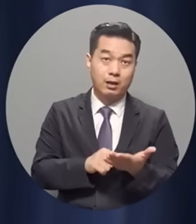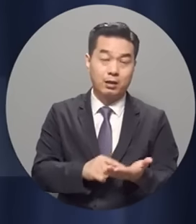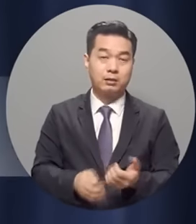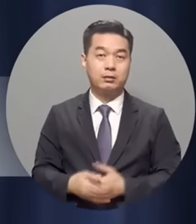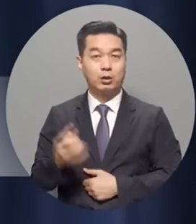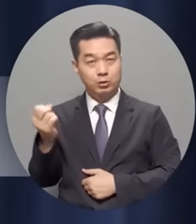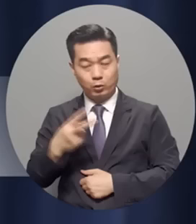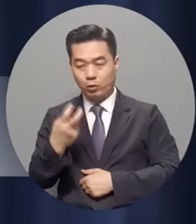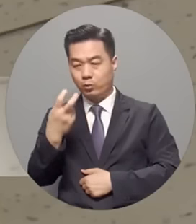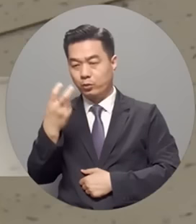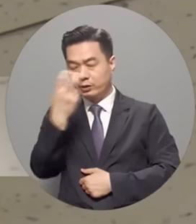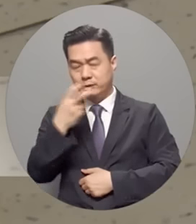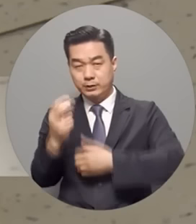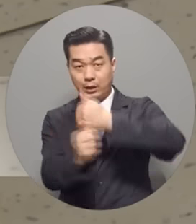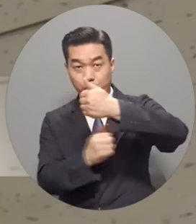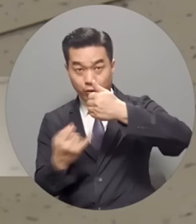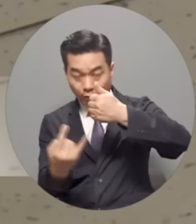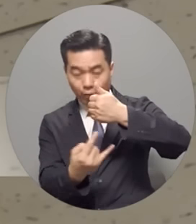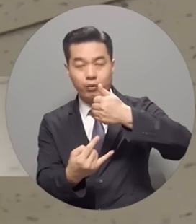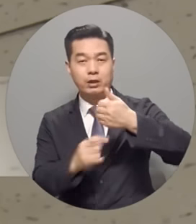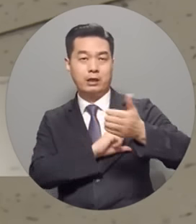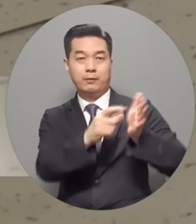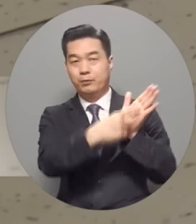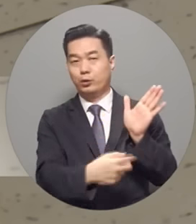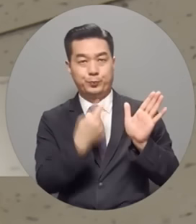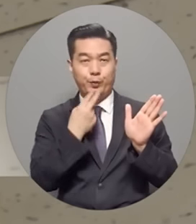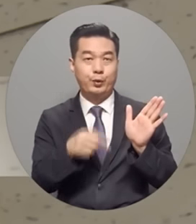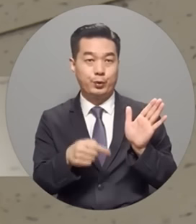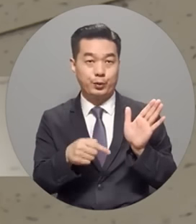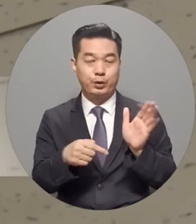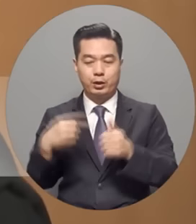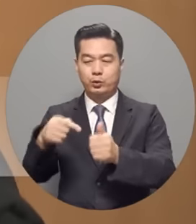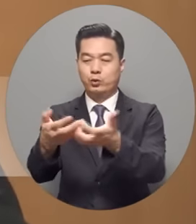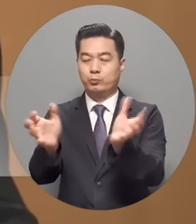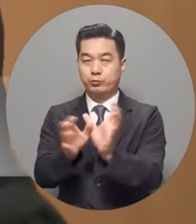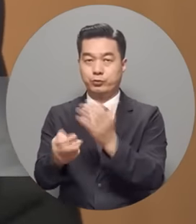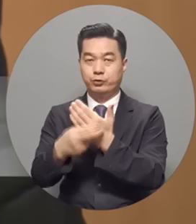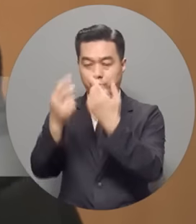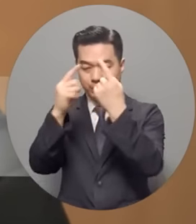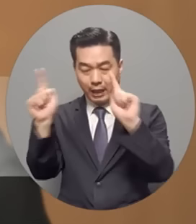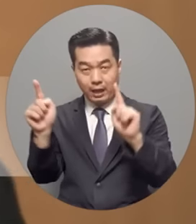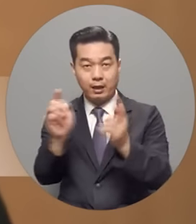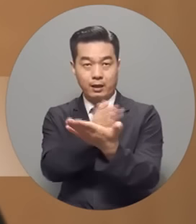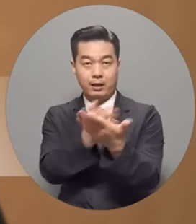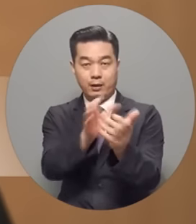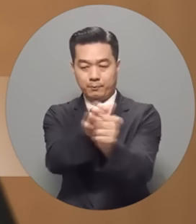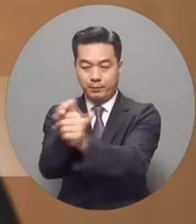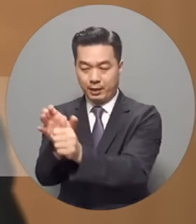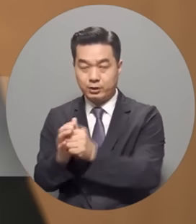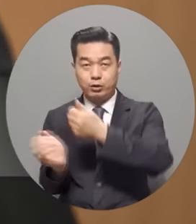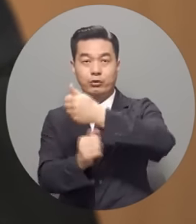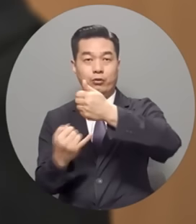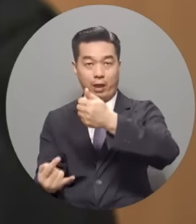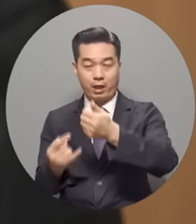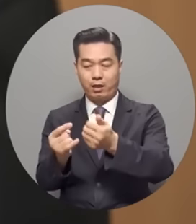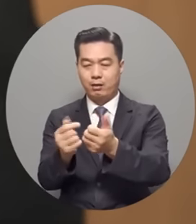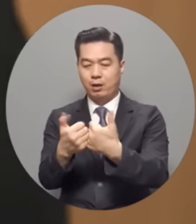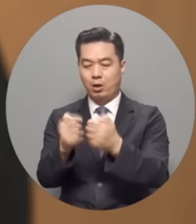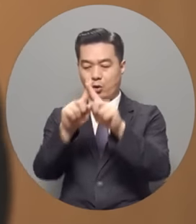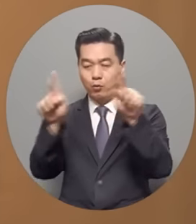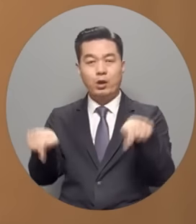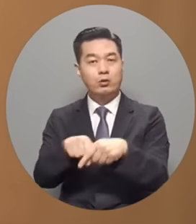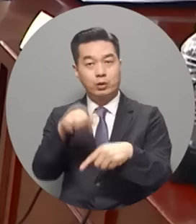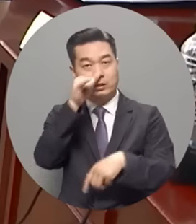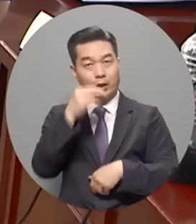또한 심사위원 명단조차 공개되지 않아 논란이 됐던 교육부의 의대정원 배정 위원회도 회의록 존재 여부는 확인되지